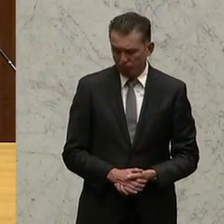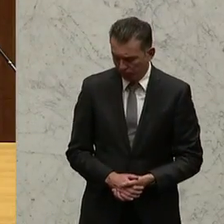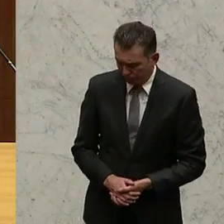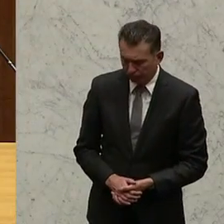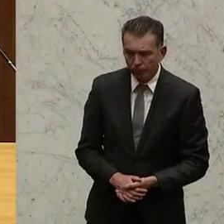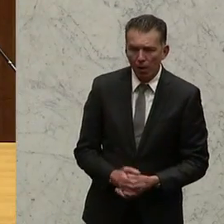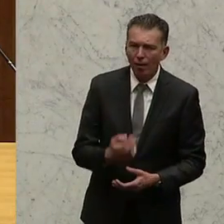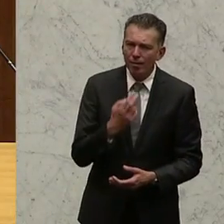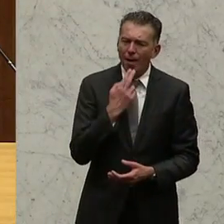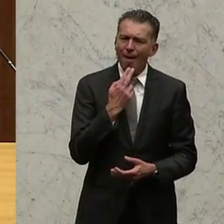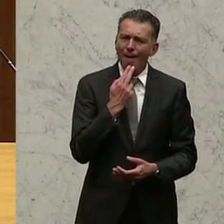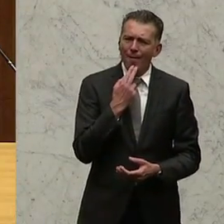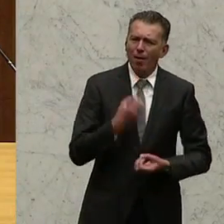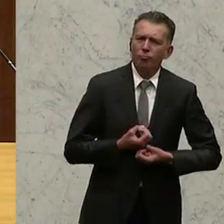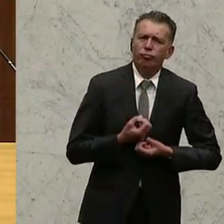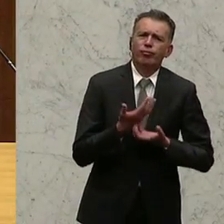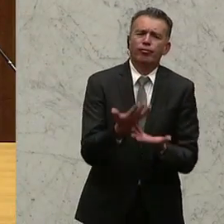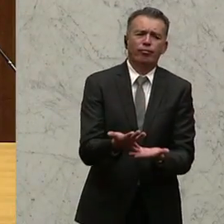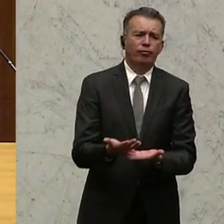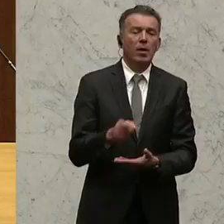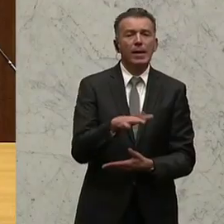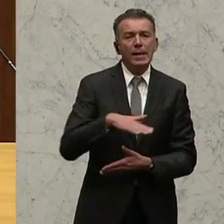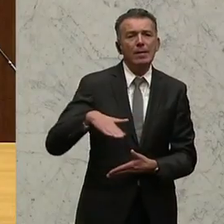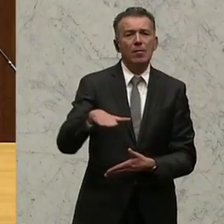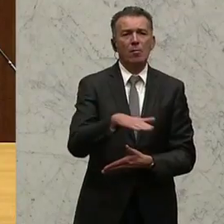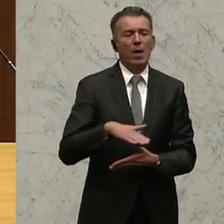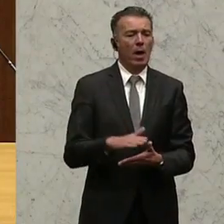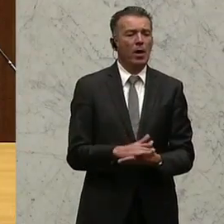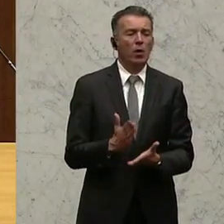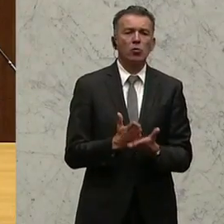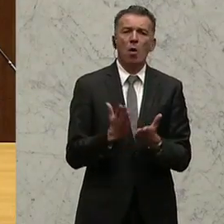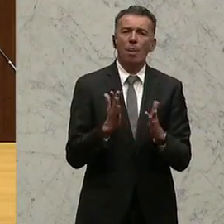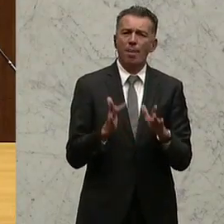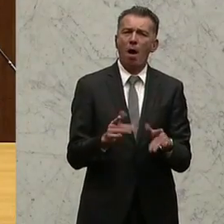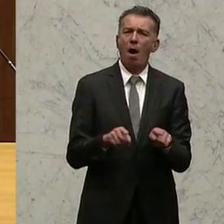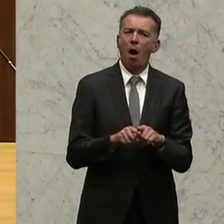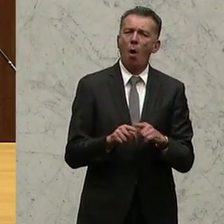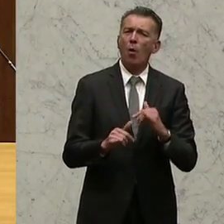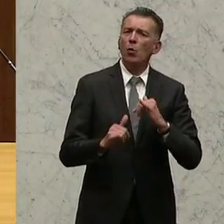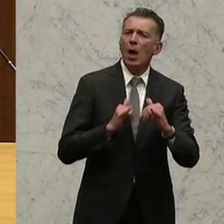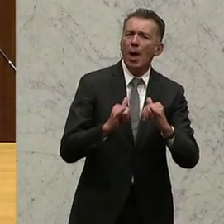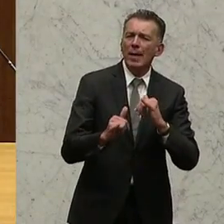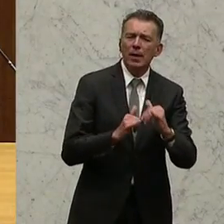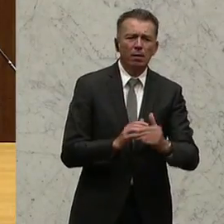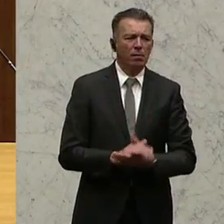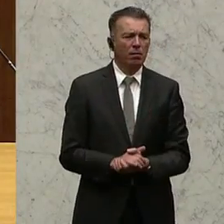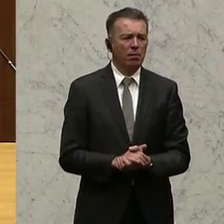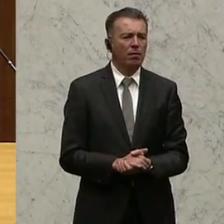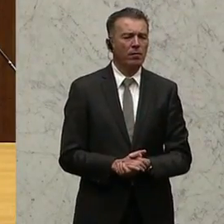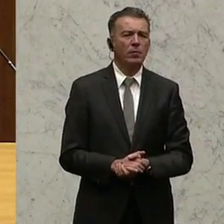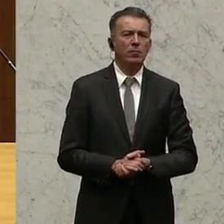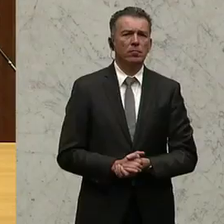mit reinzunehmen. Ich glaube, dass in diesem Bereich jetzt durchaus eine Form von Dynamik auch da ist und diese Dynamik jetzt